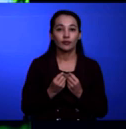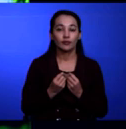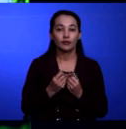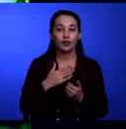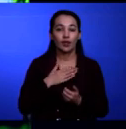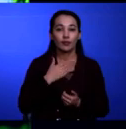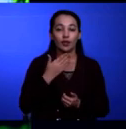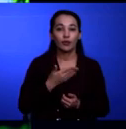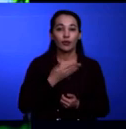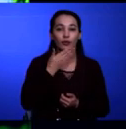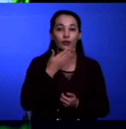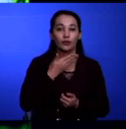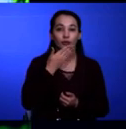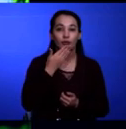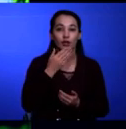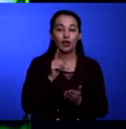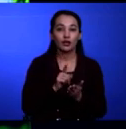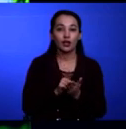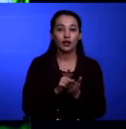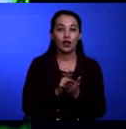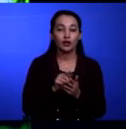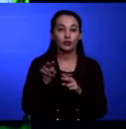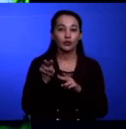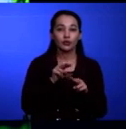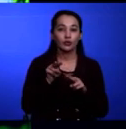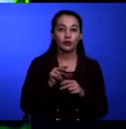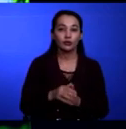men o'qiyotgan shartlarni kuzatib boring.